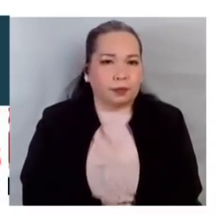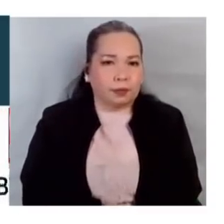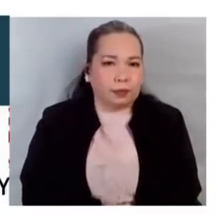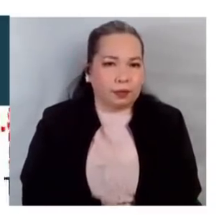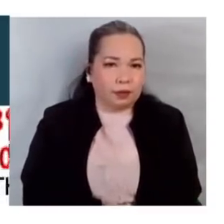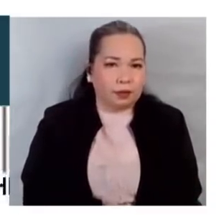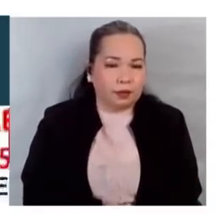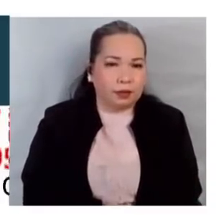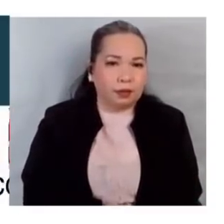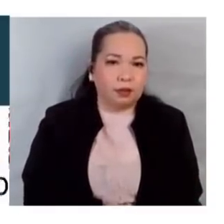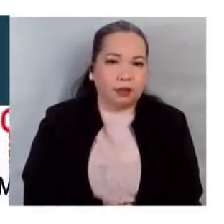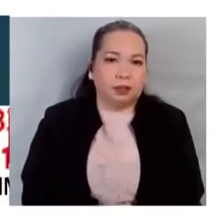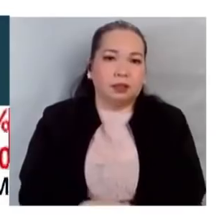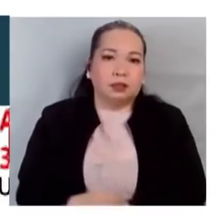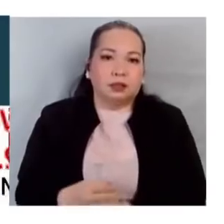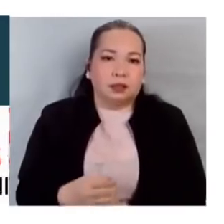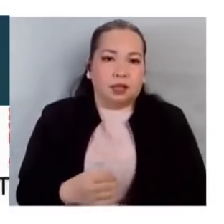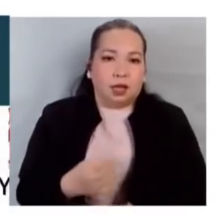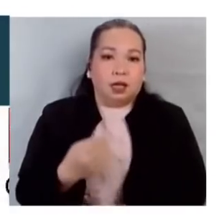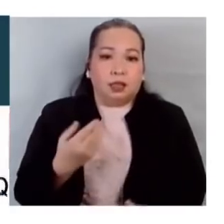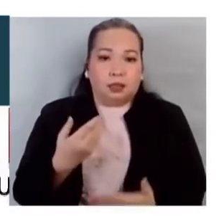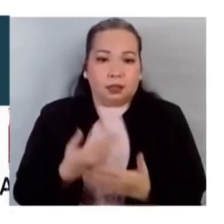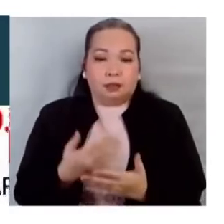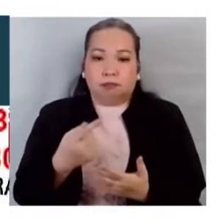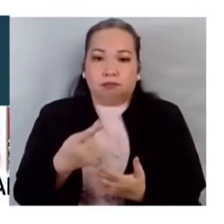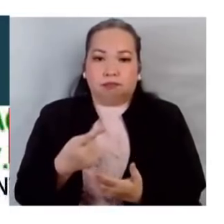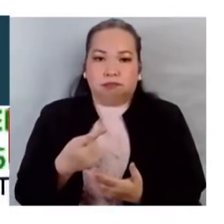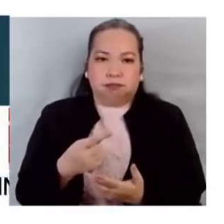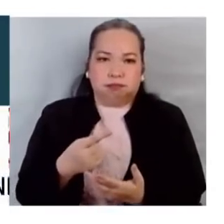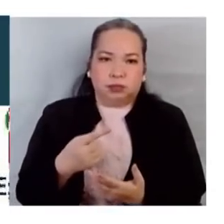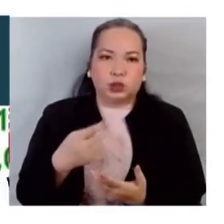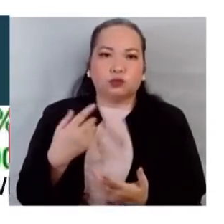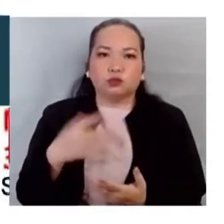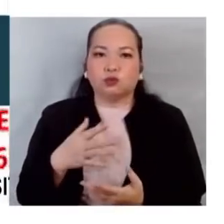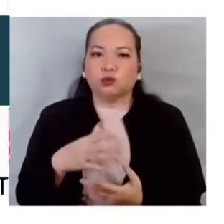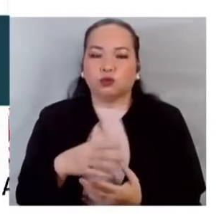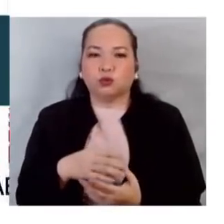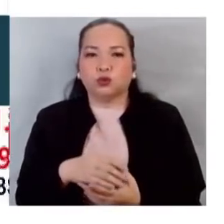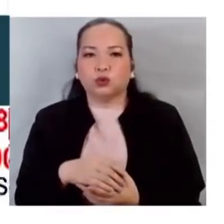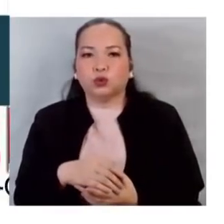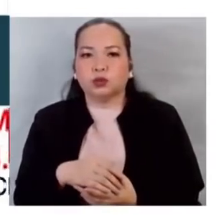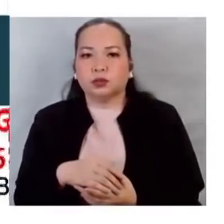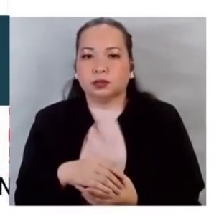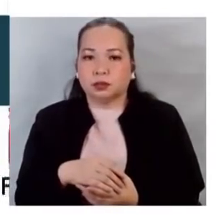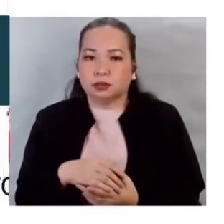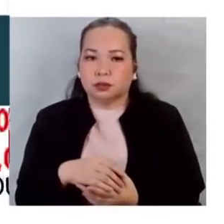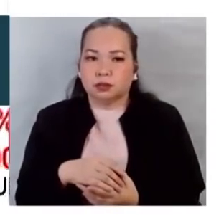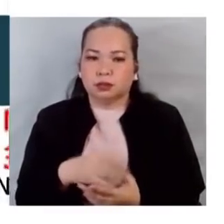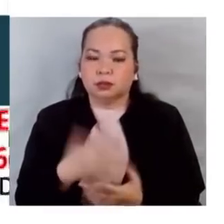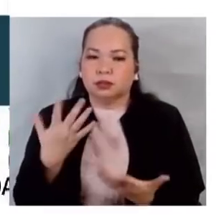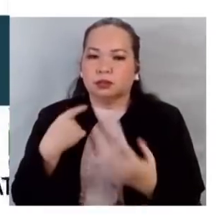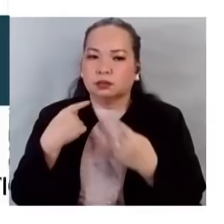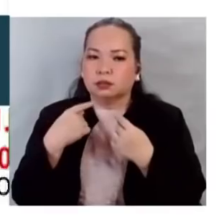Yes, actually I already issued the order for suspending muna di mga